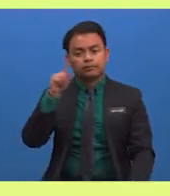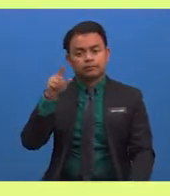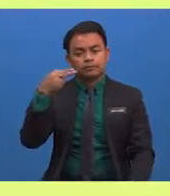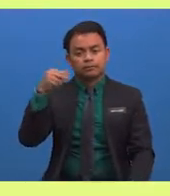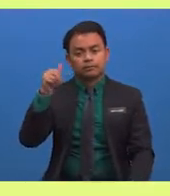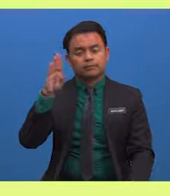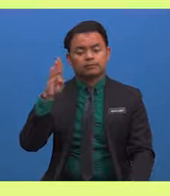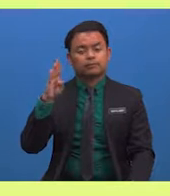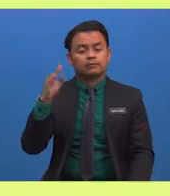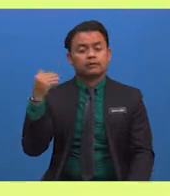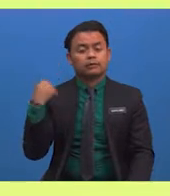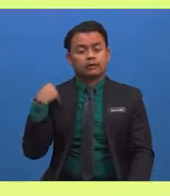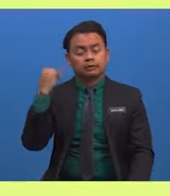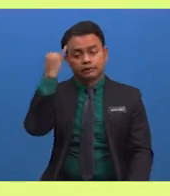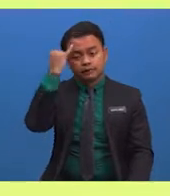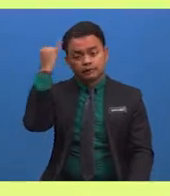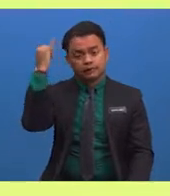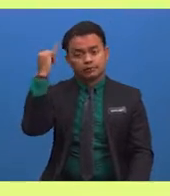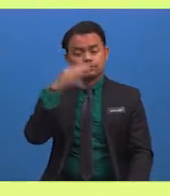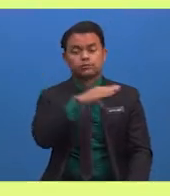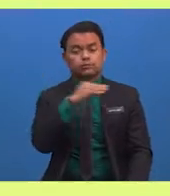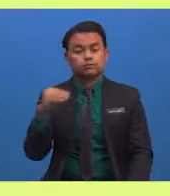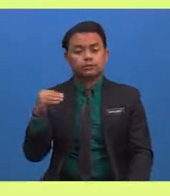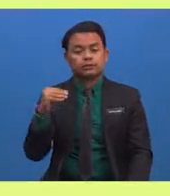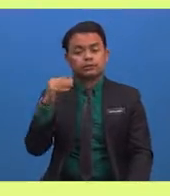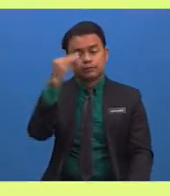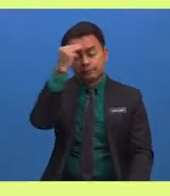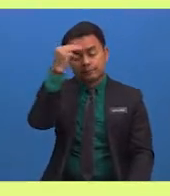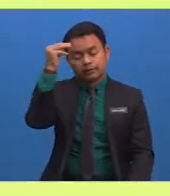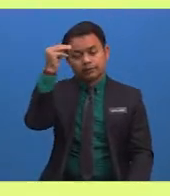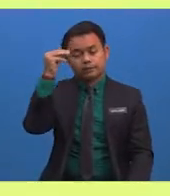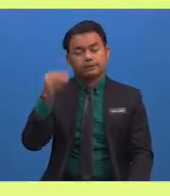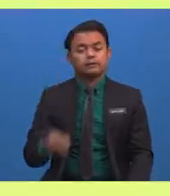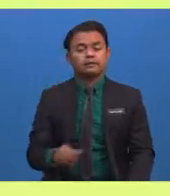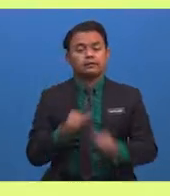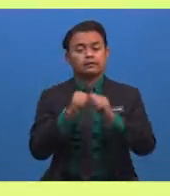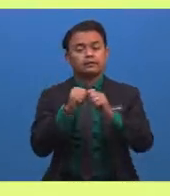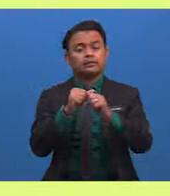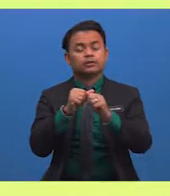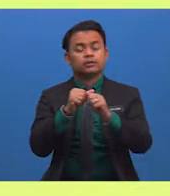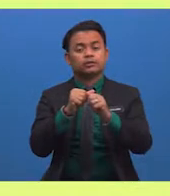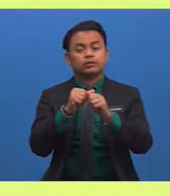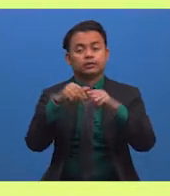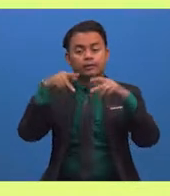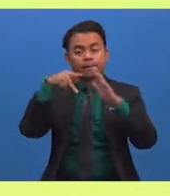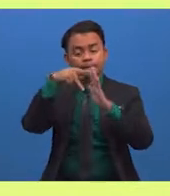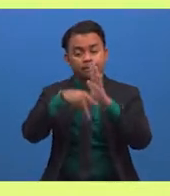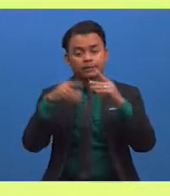pengetahuan dan kemahiran berbeza mengikut tahap pendidikan masing-masing.